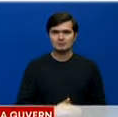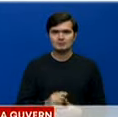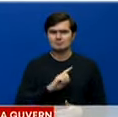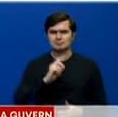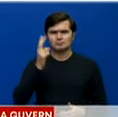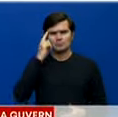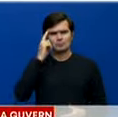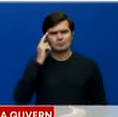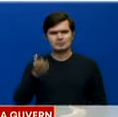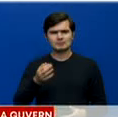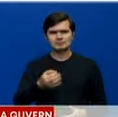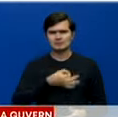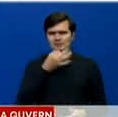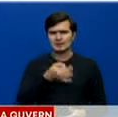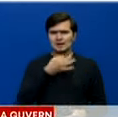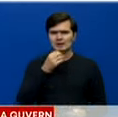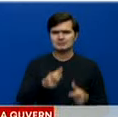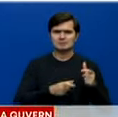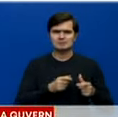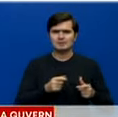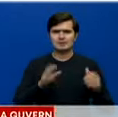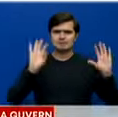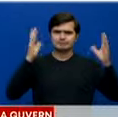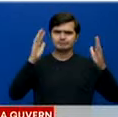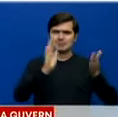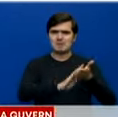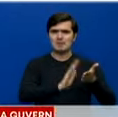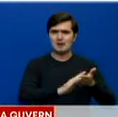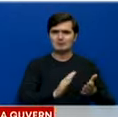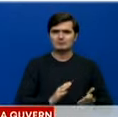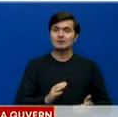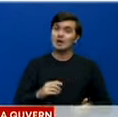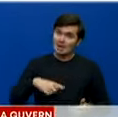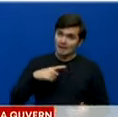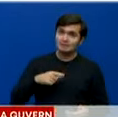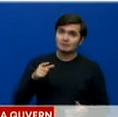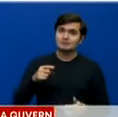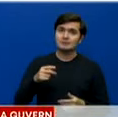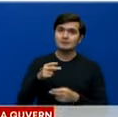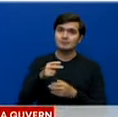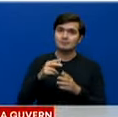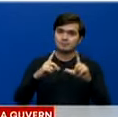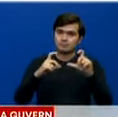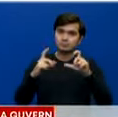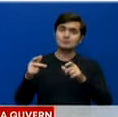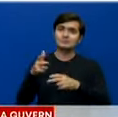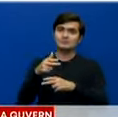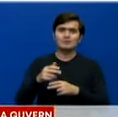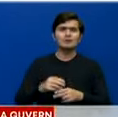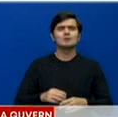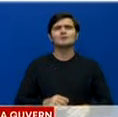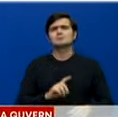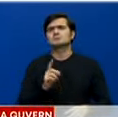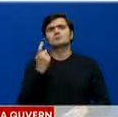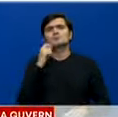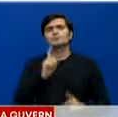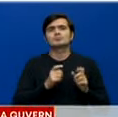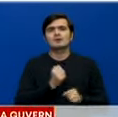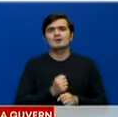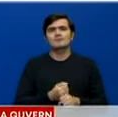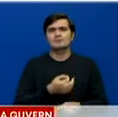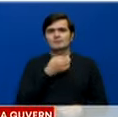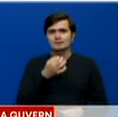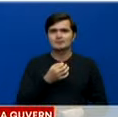cunosc această declarație cu privire la aplauze. Nu cred că domnul Kelemen a făcut vreo declarație cu privire la aplauze.